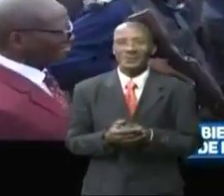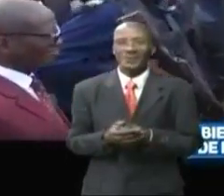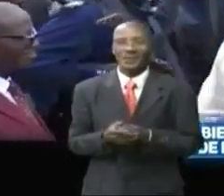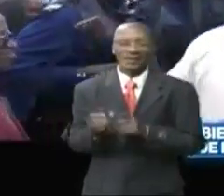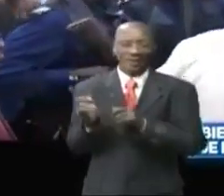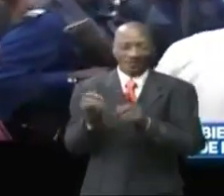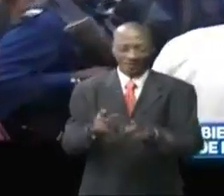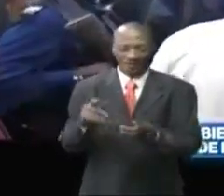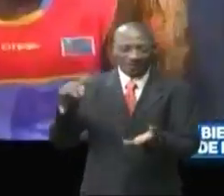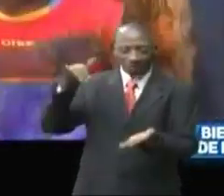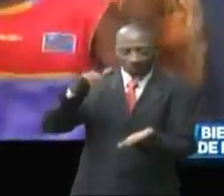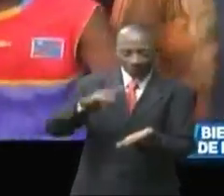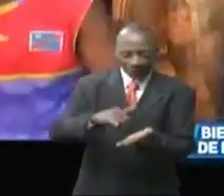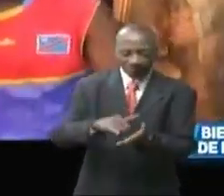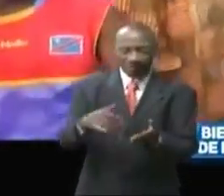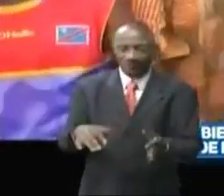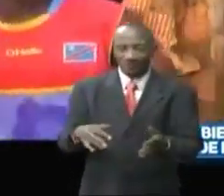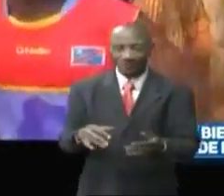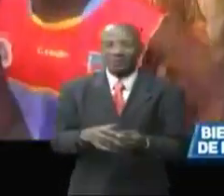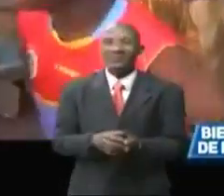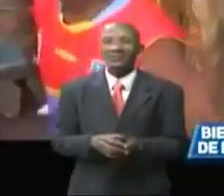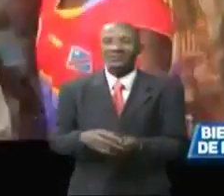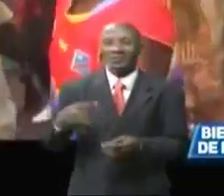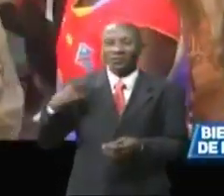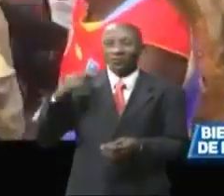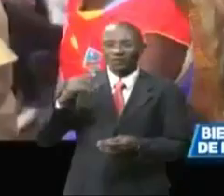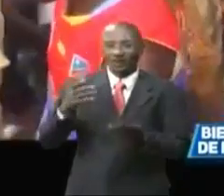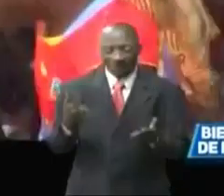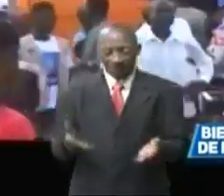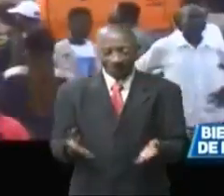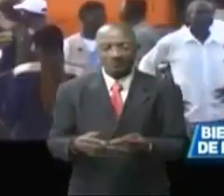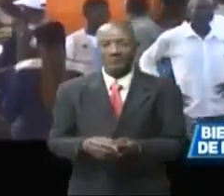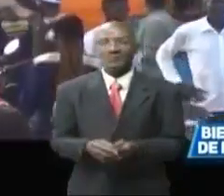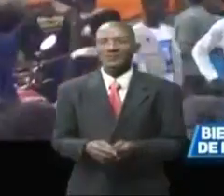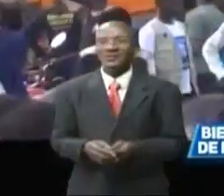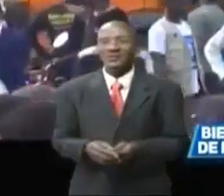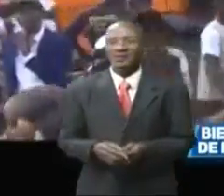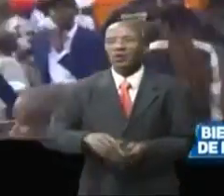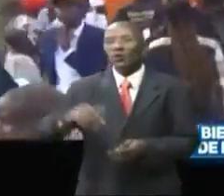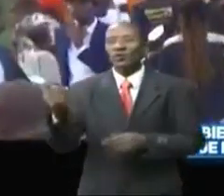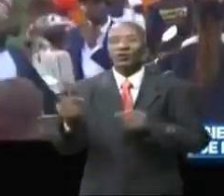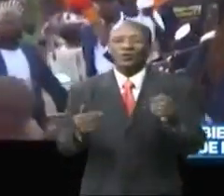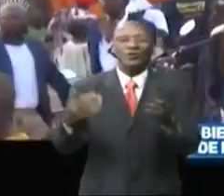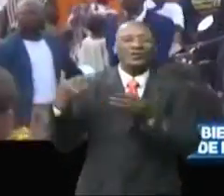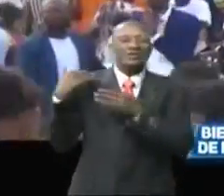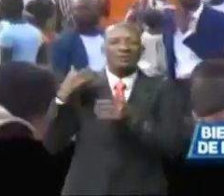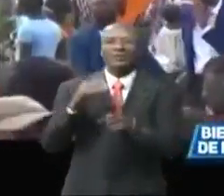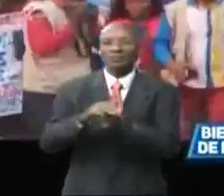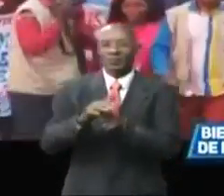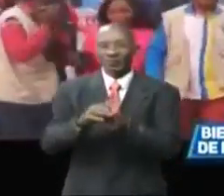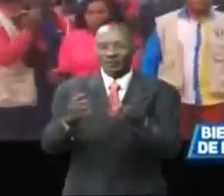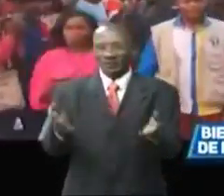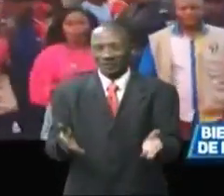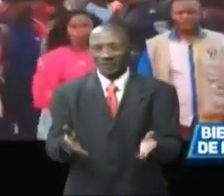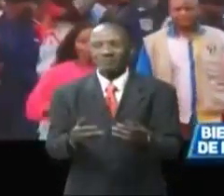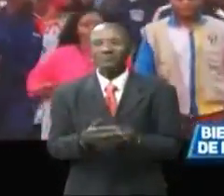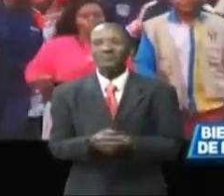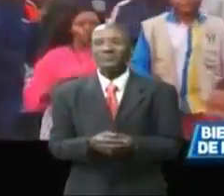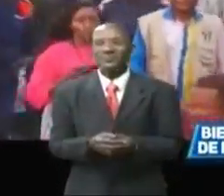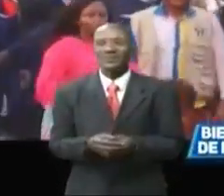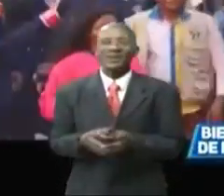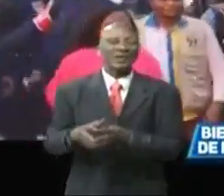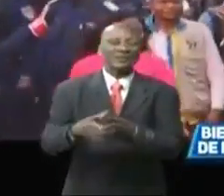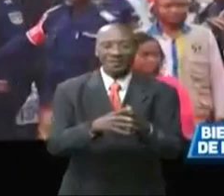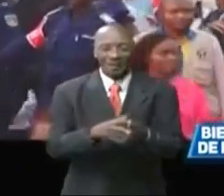agents publics de l'État SANSAP, des autres catégories telles que les enseignants, les magistrats, policiers et militaires. Au rond-point du cinquantenaire, lieu